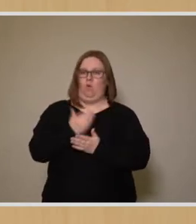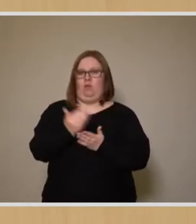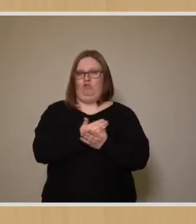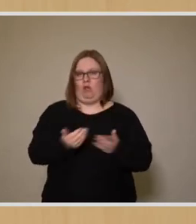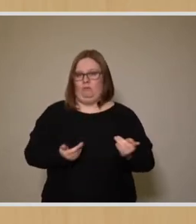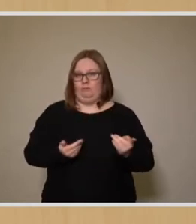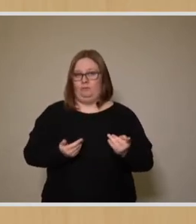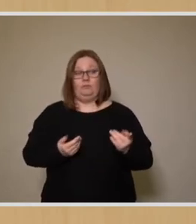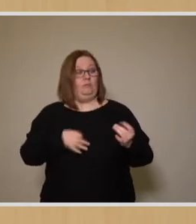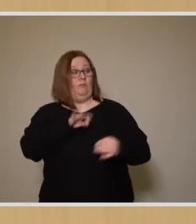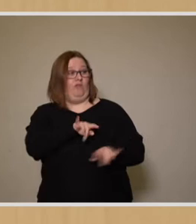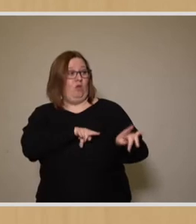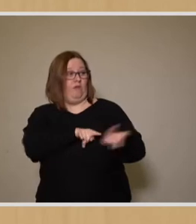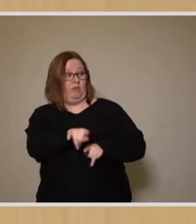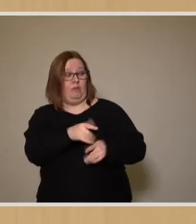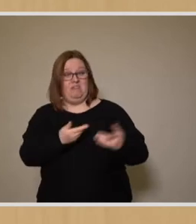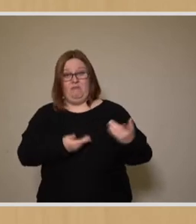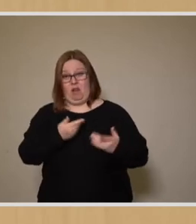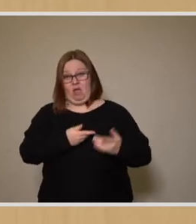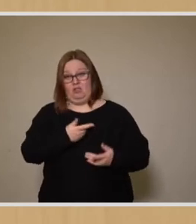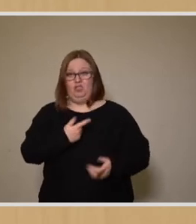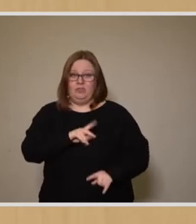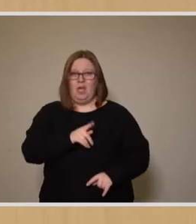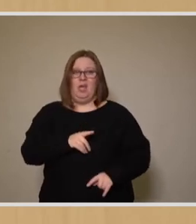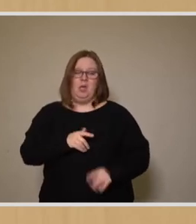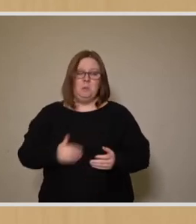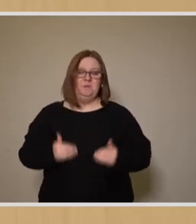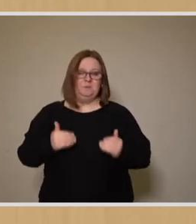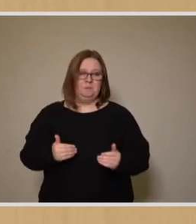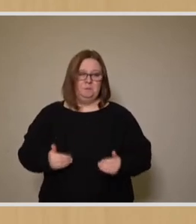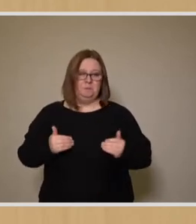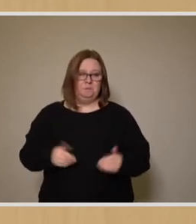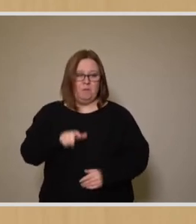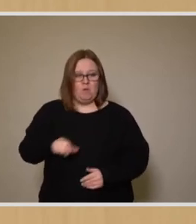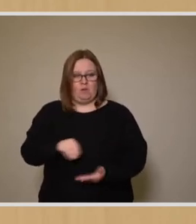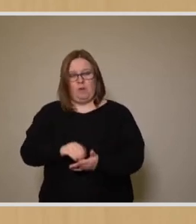FDP mag ja die Beteiligung der BürgerInnen lästige Verzögerung sein, aber für uns